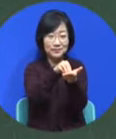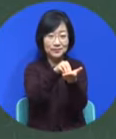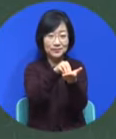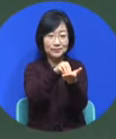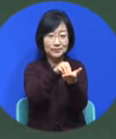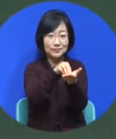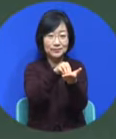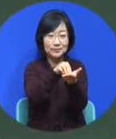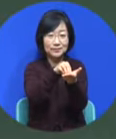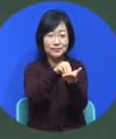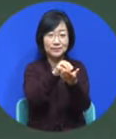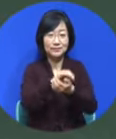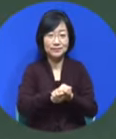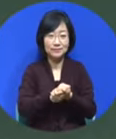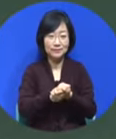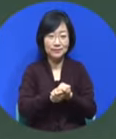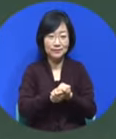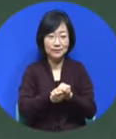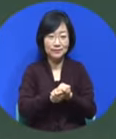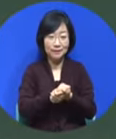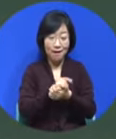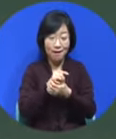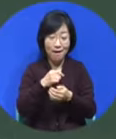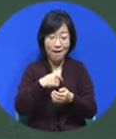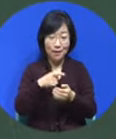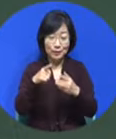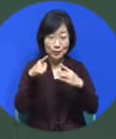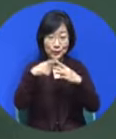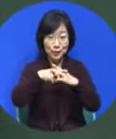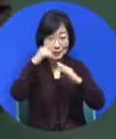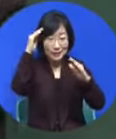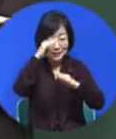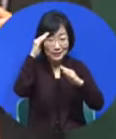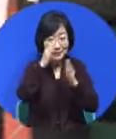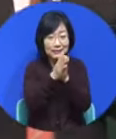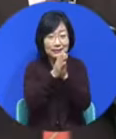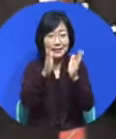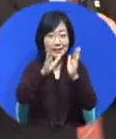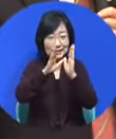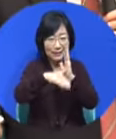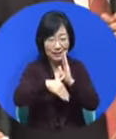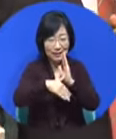올라옵니다 이제 스스로 사회 경험하면서 모든 발판이 다